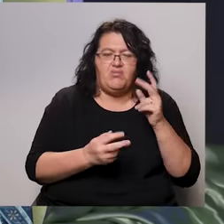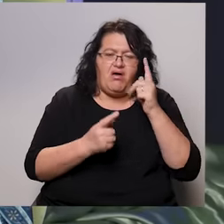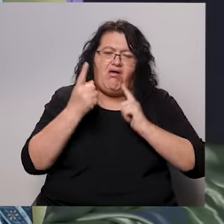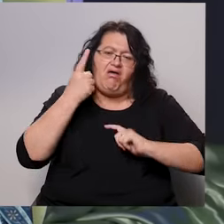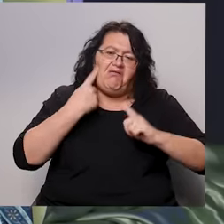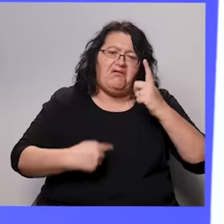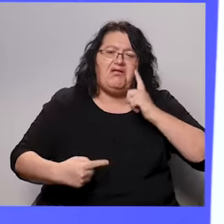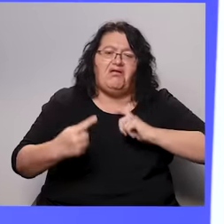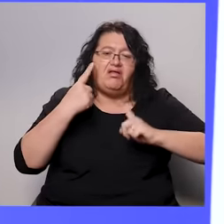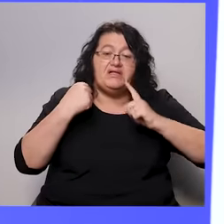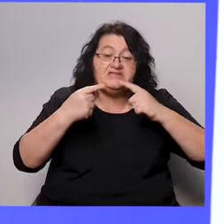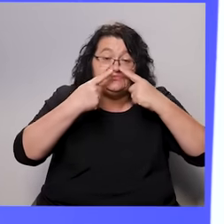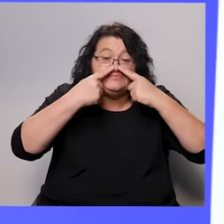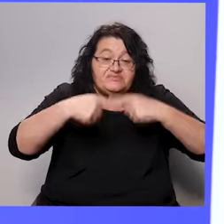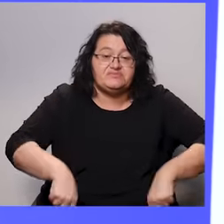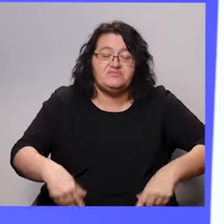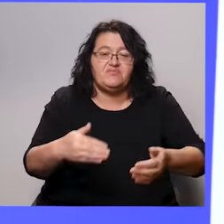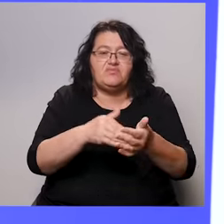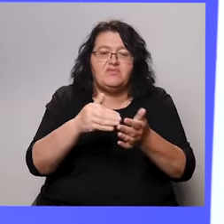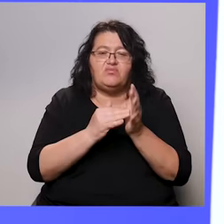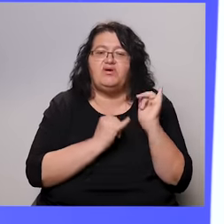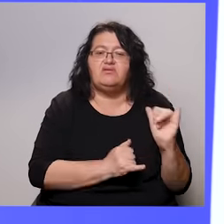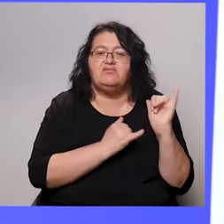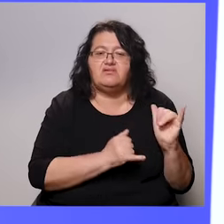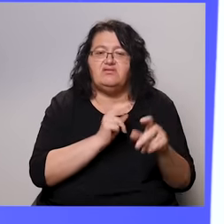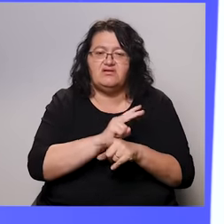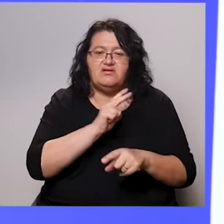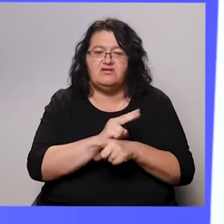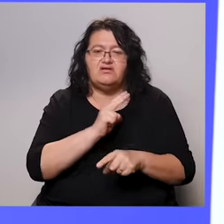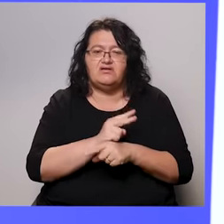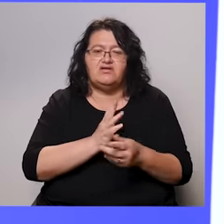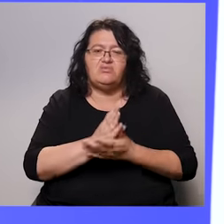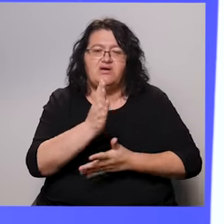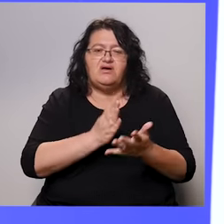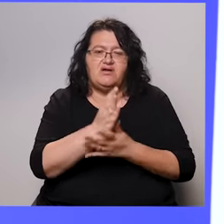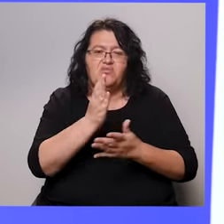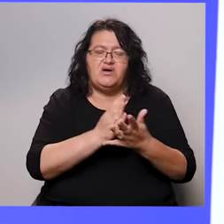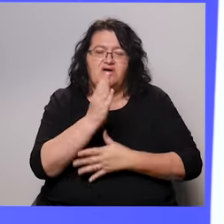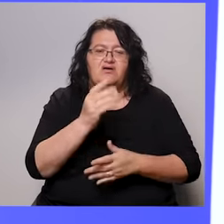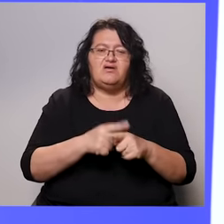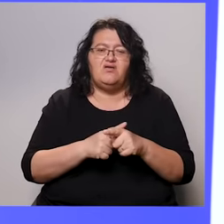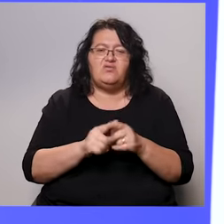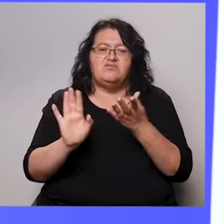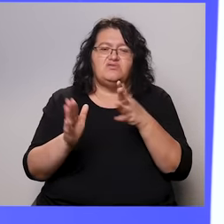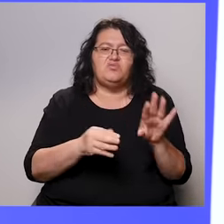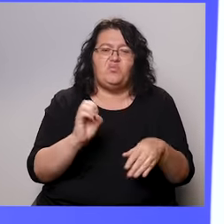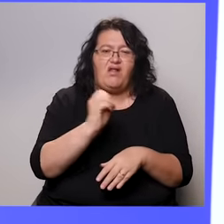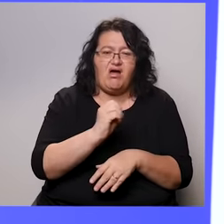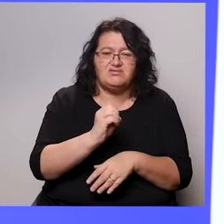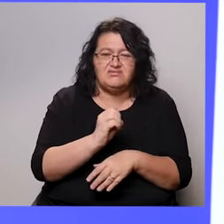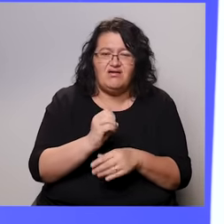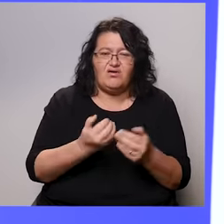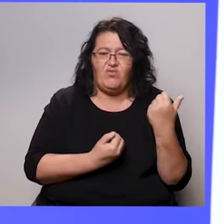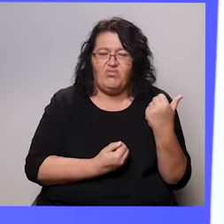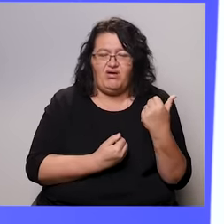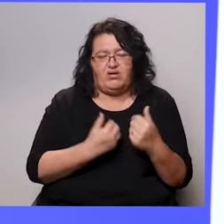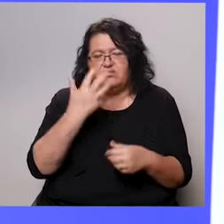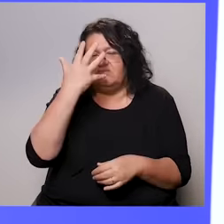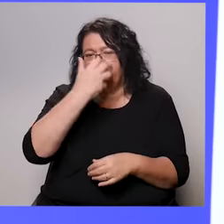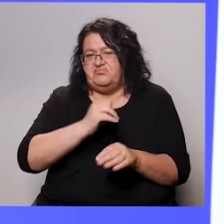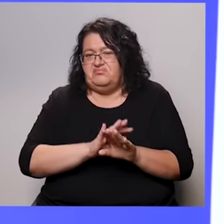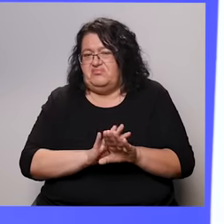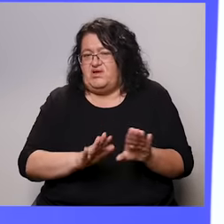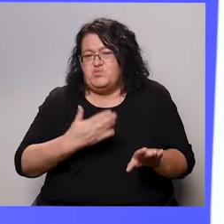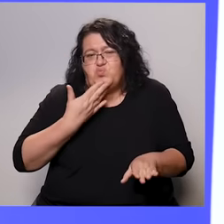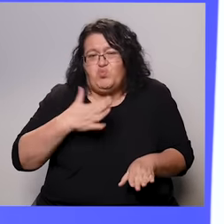să plângă, care să aibă nevoie, care să trebuiască să fie suplinit din toate punctele de vedere, să o iei de la zero cu el, nu mai îmi trebuia așa ceva.